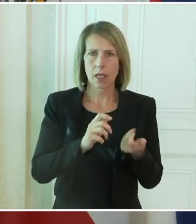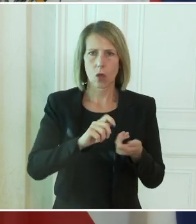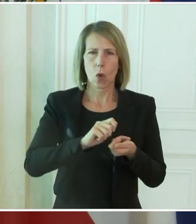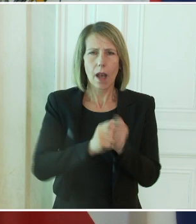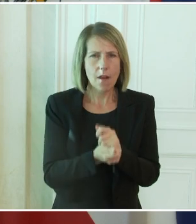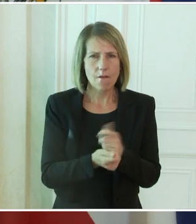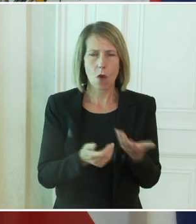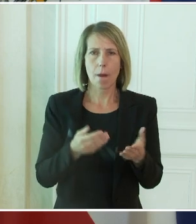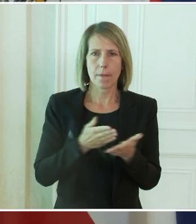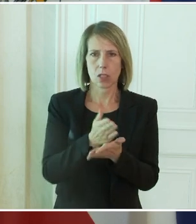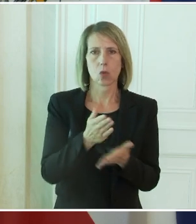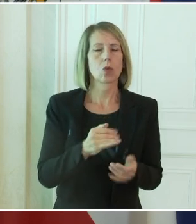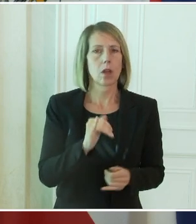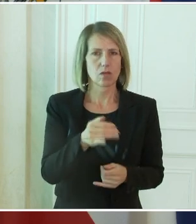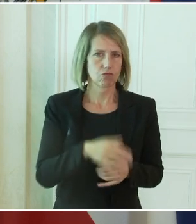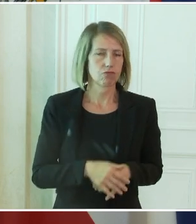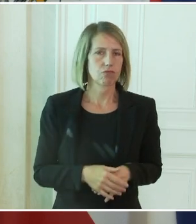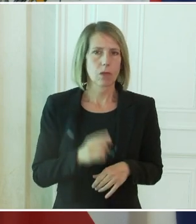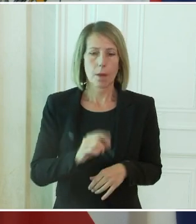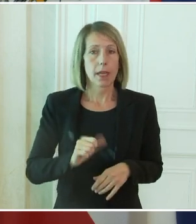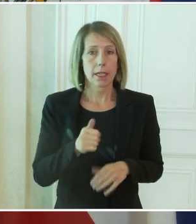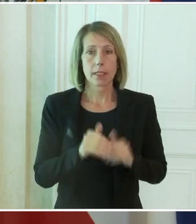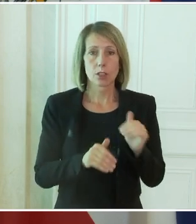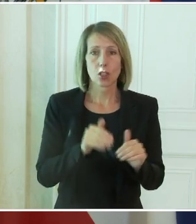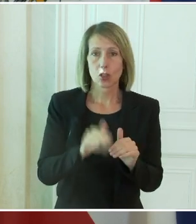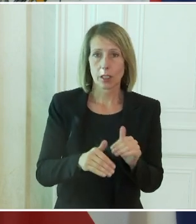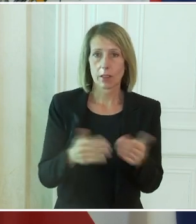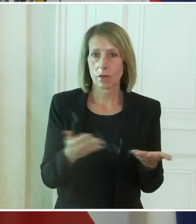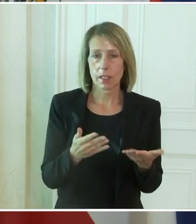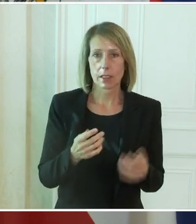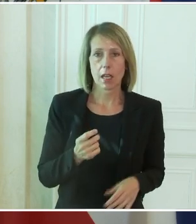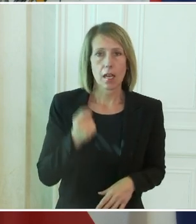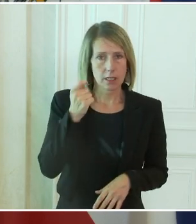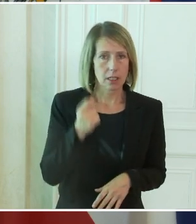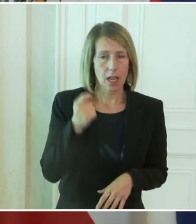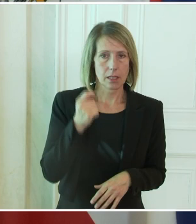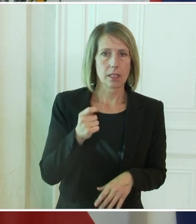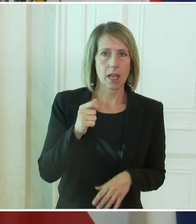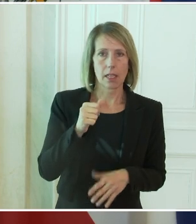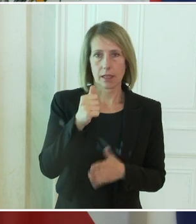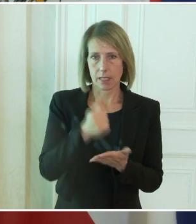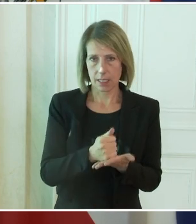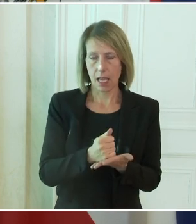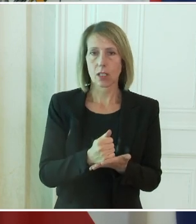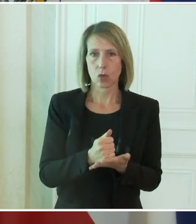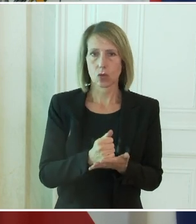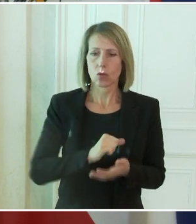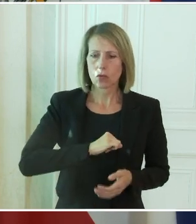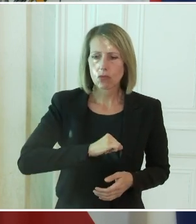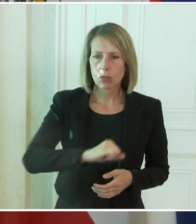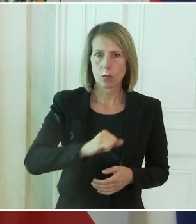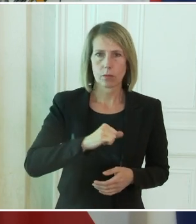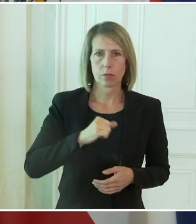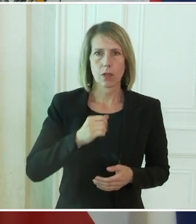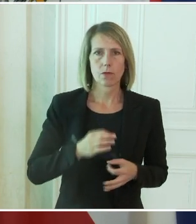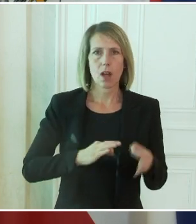durchzuführen. Aber der erste Schritt, um dorthin zu kommen, ist der Kandidatenstatus. Es gibt kein Fast-Track-Verfahren, um in der